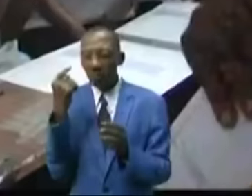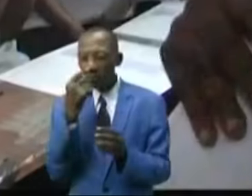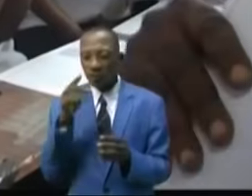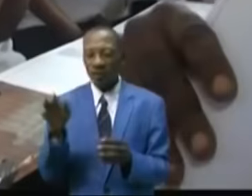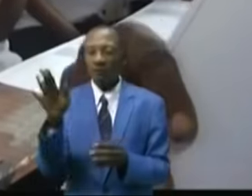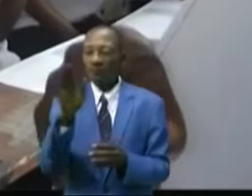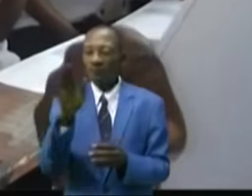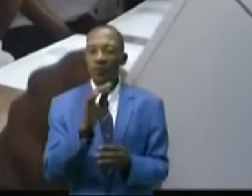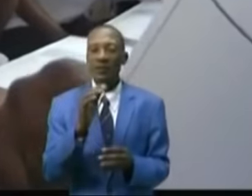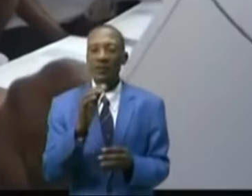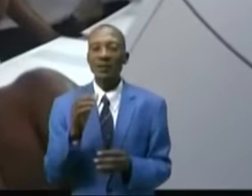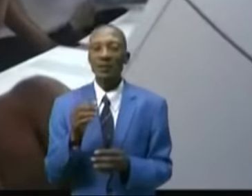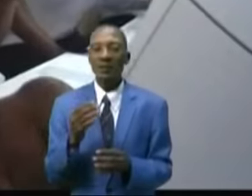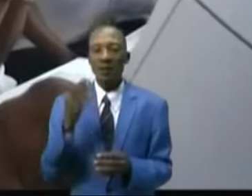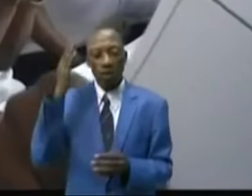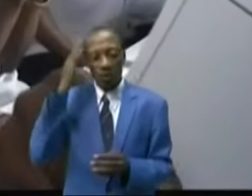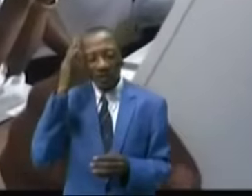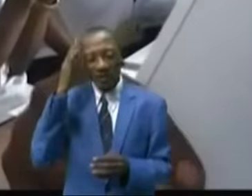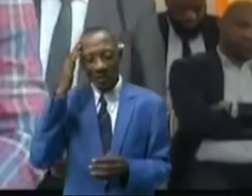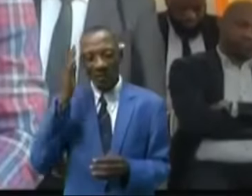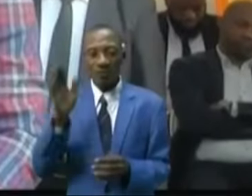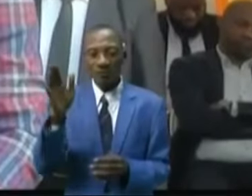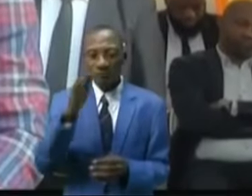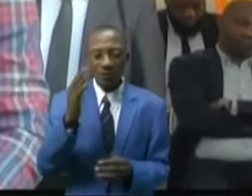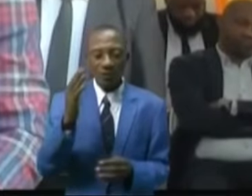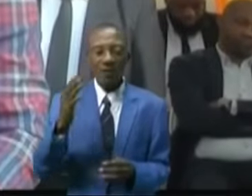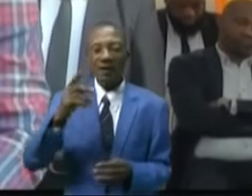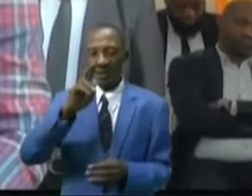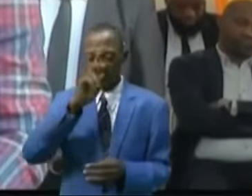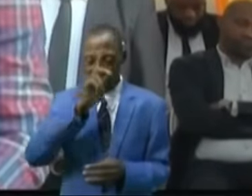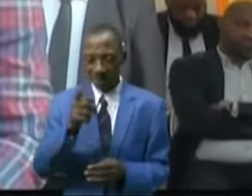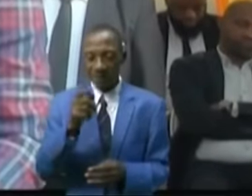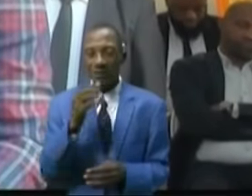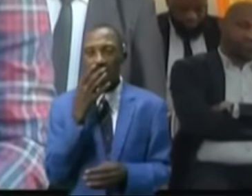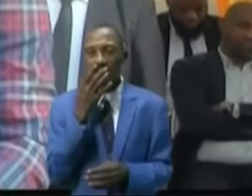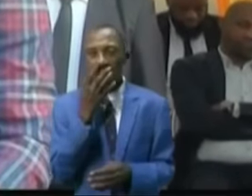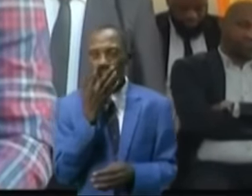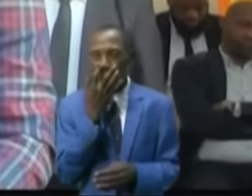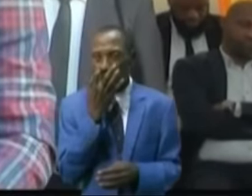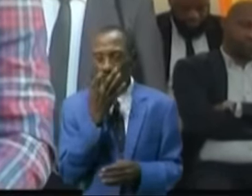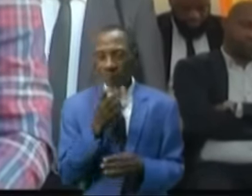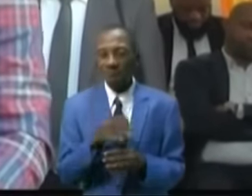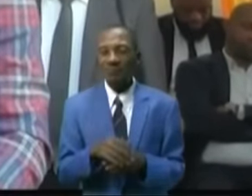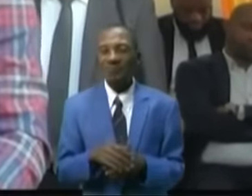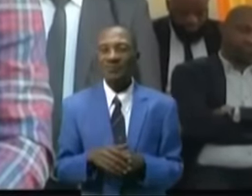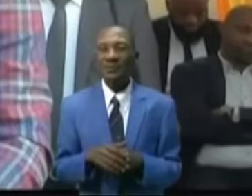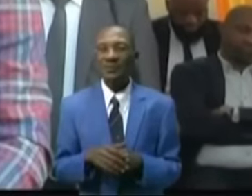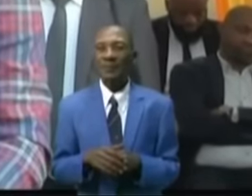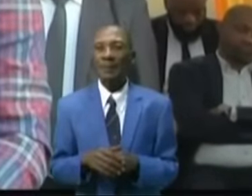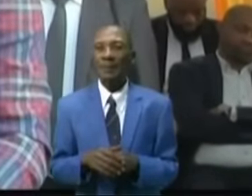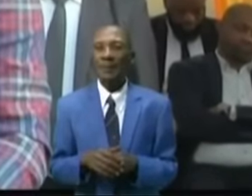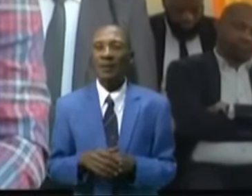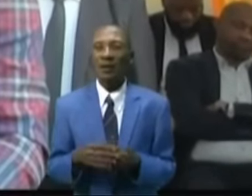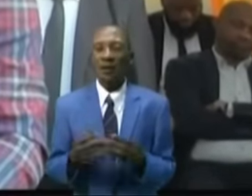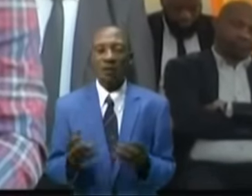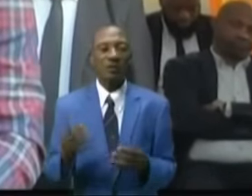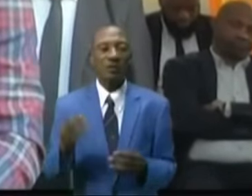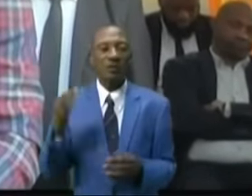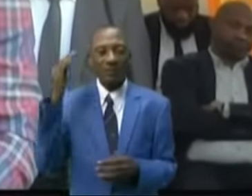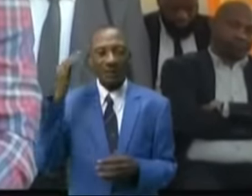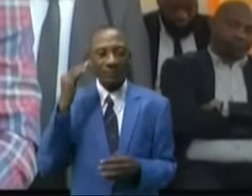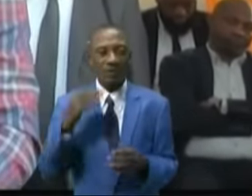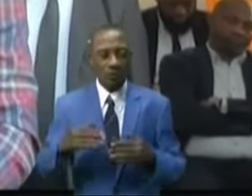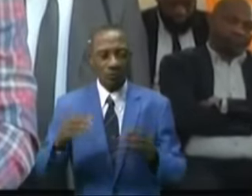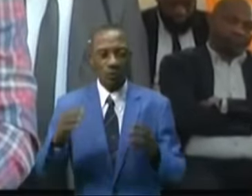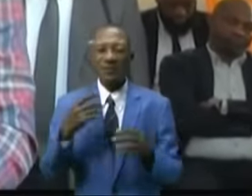les apprenants. Que le Congo démocratique d'aujourd'hui et de demain, que nous voulons fort et prospère, et fondé sur des valeurs de